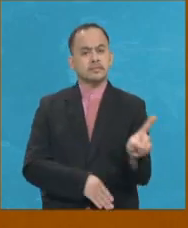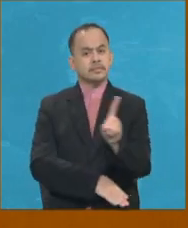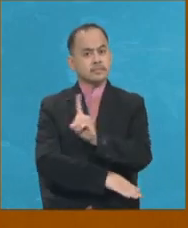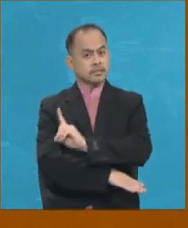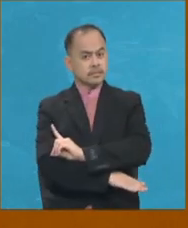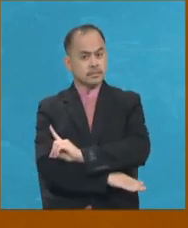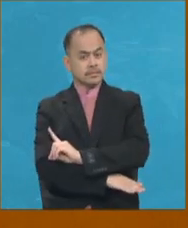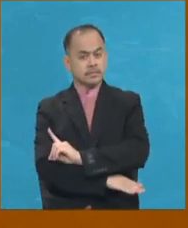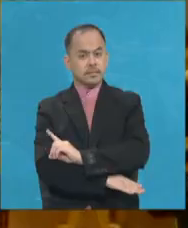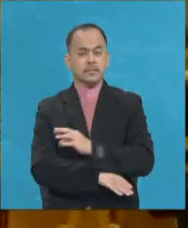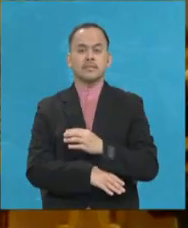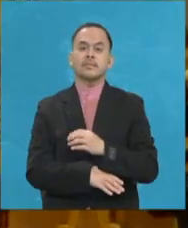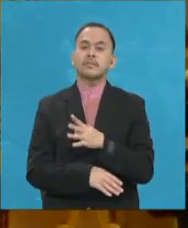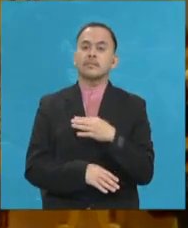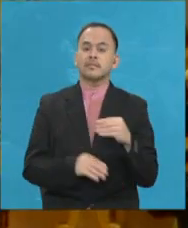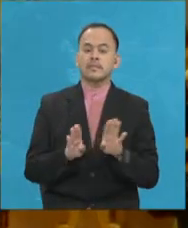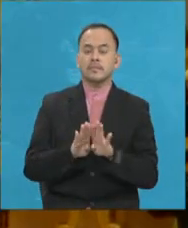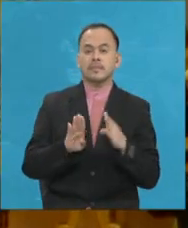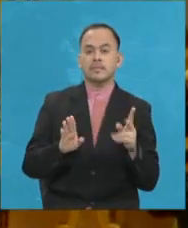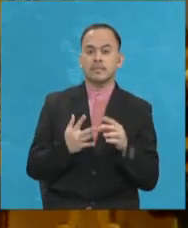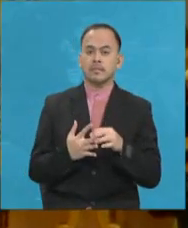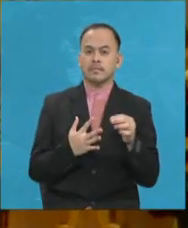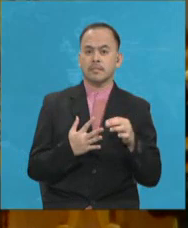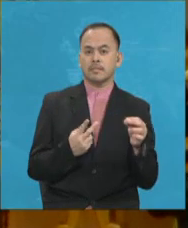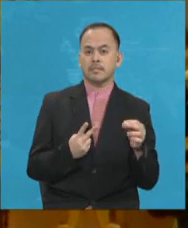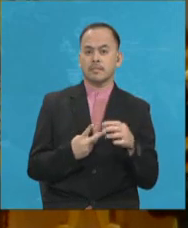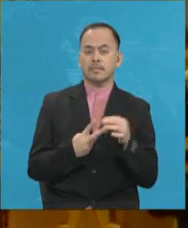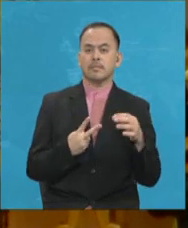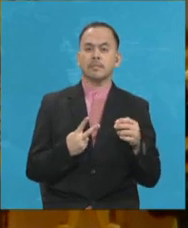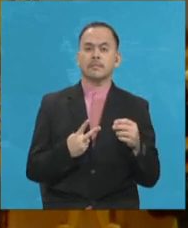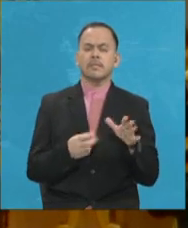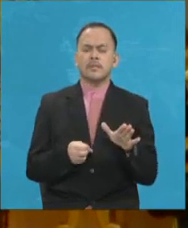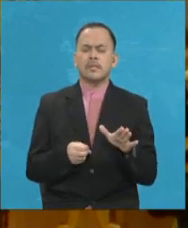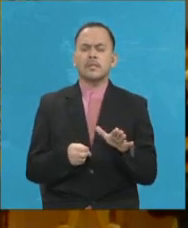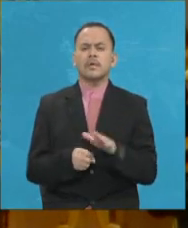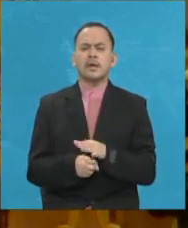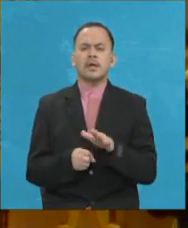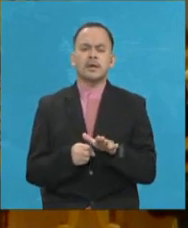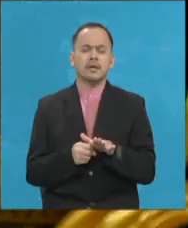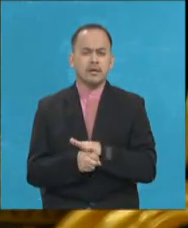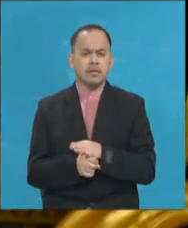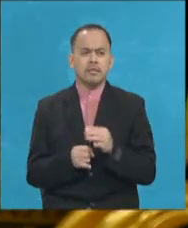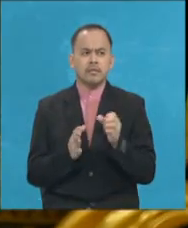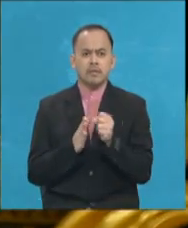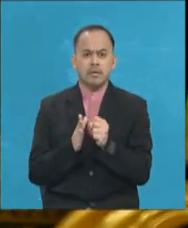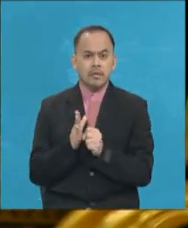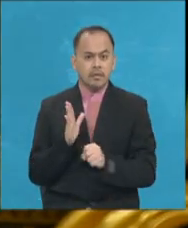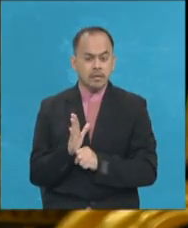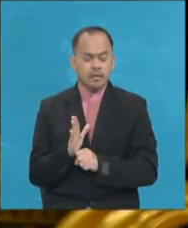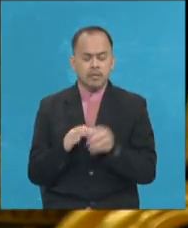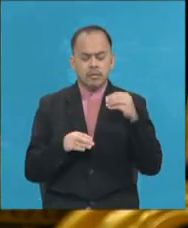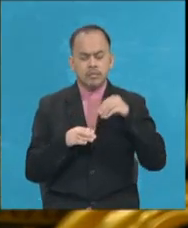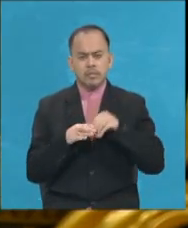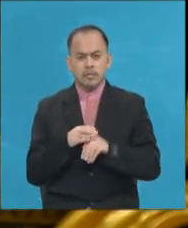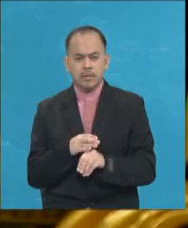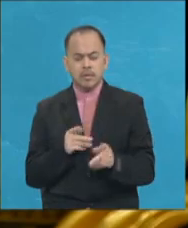hari dan openboard yang memenuhi syarat Hai untuk diserahkan ke